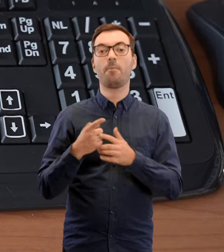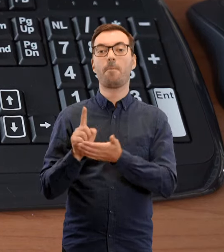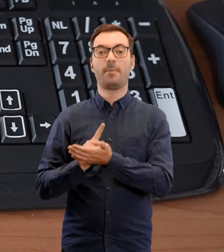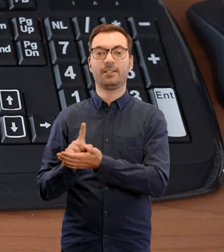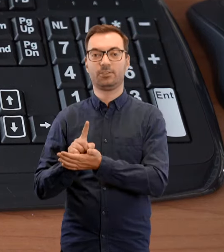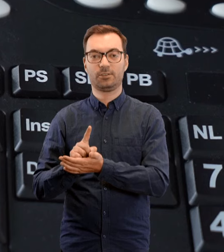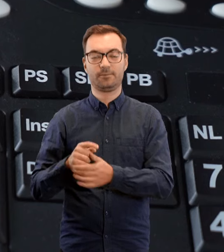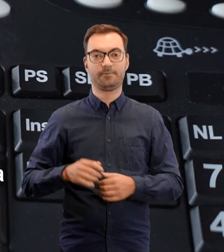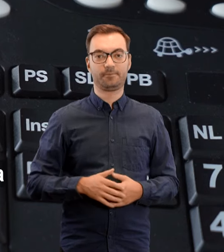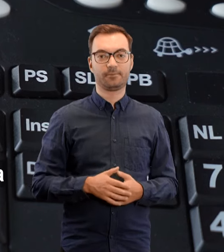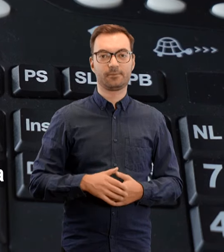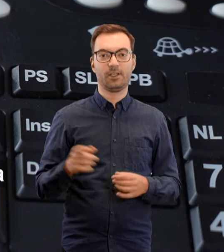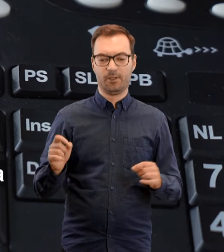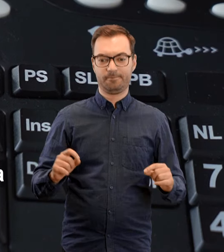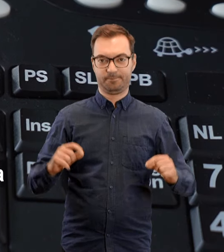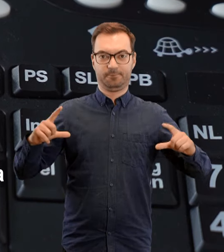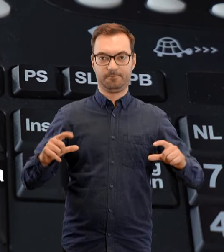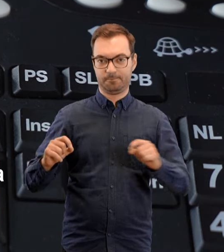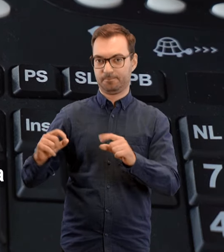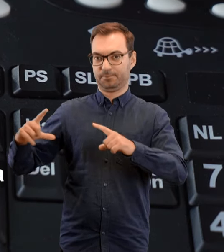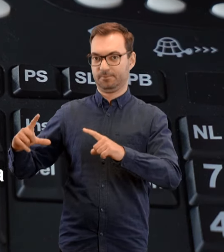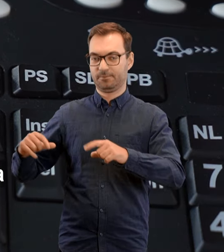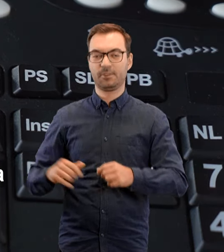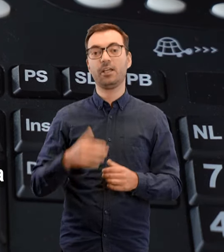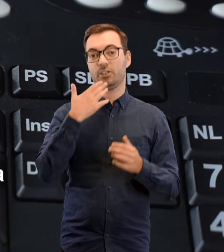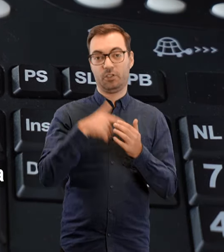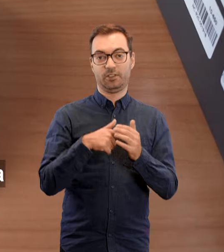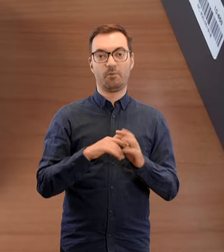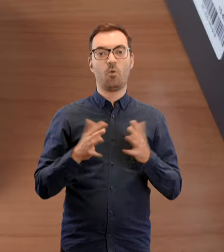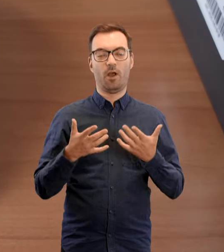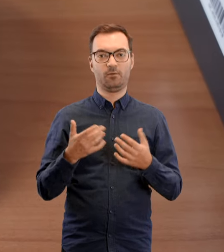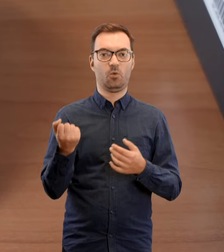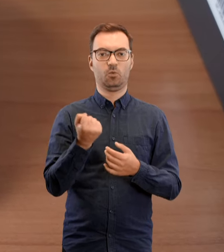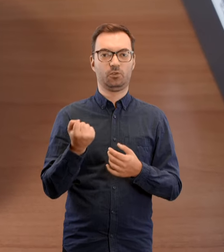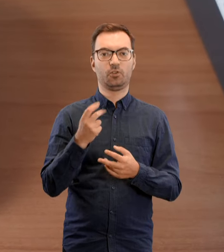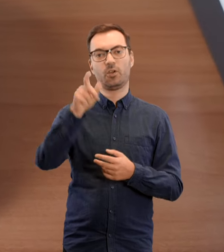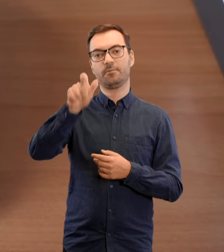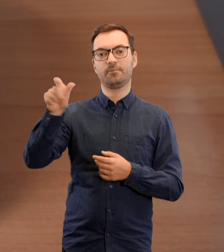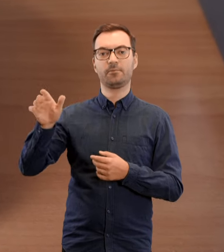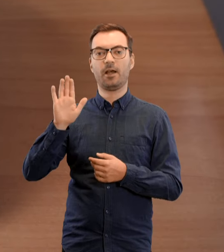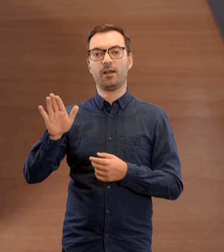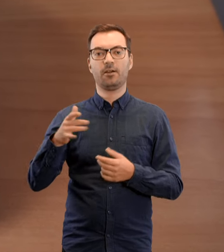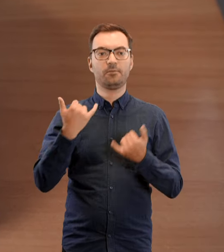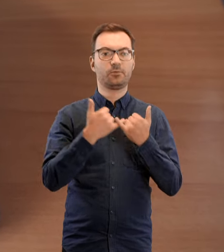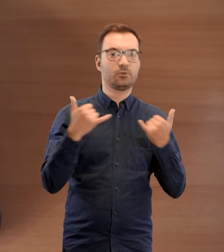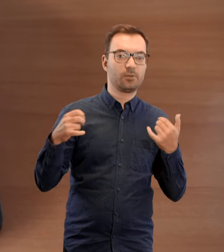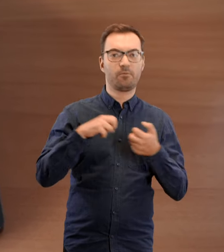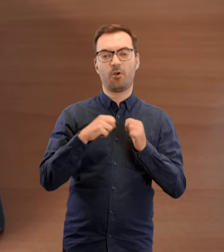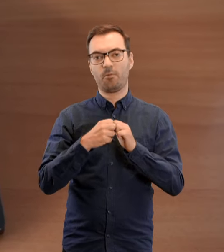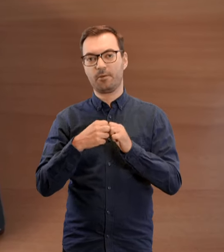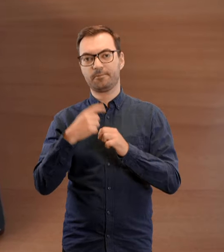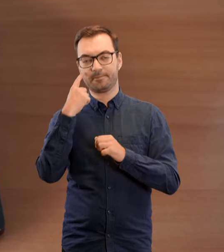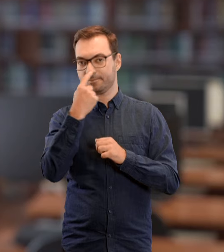w takiej powiększonej skali, która umożliwia właśnie korzystanie z komputera dla osób z różnego rodzaju